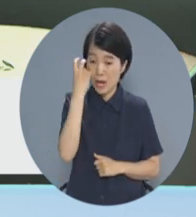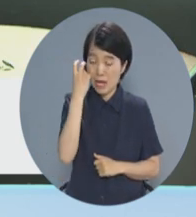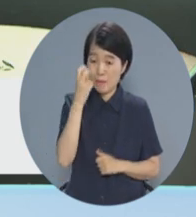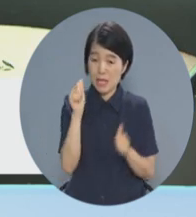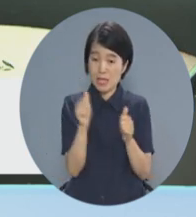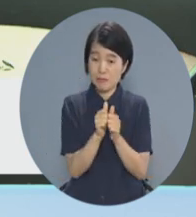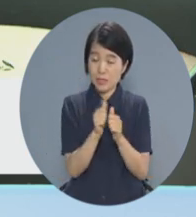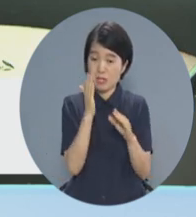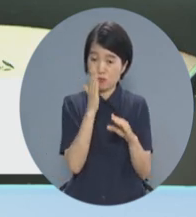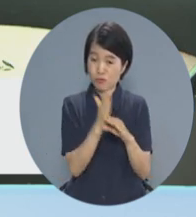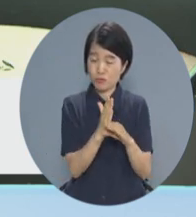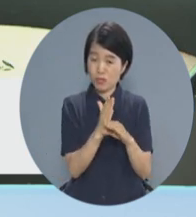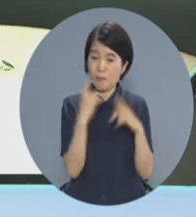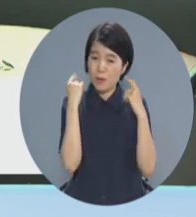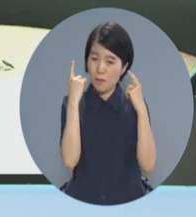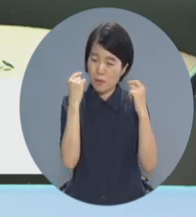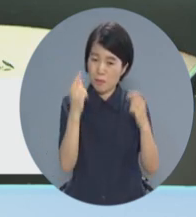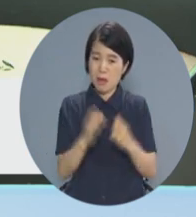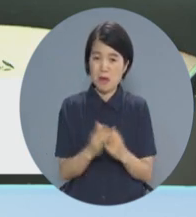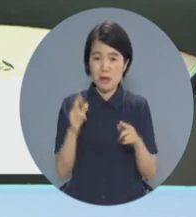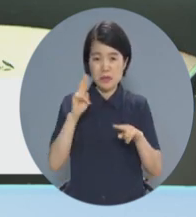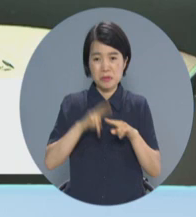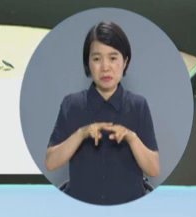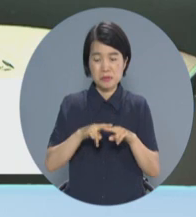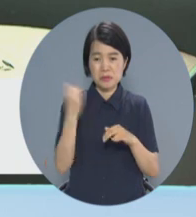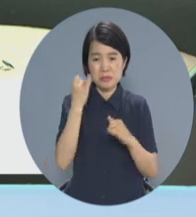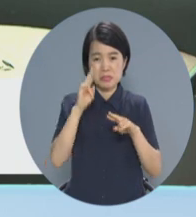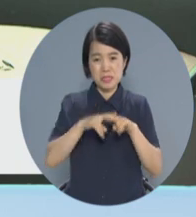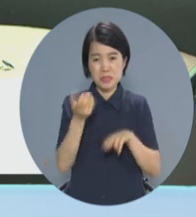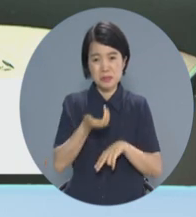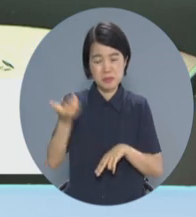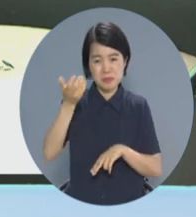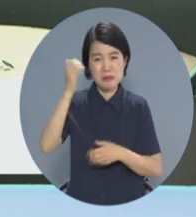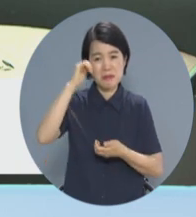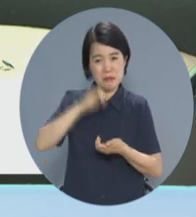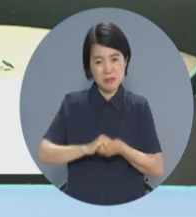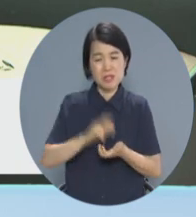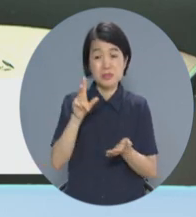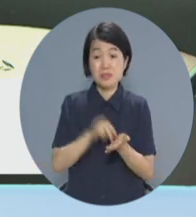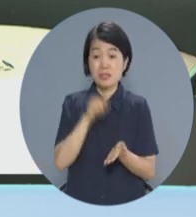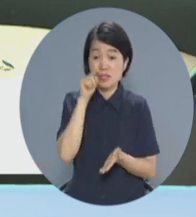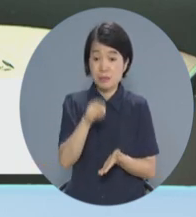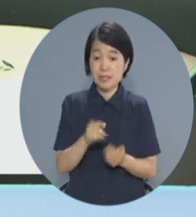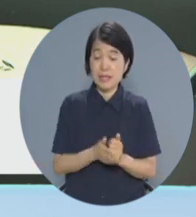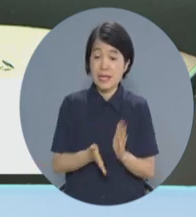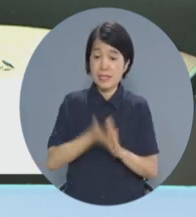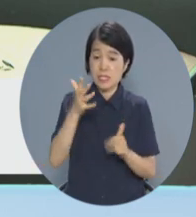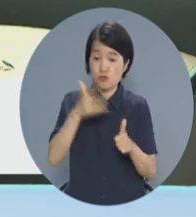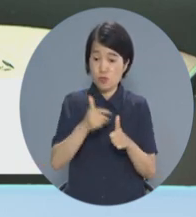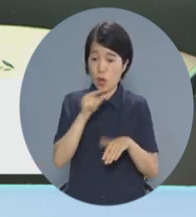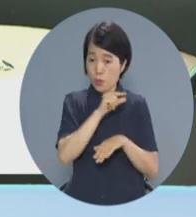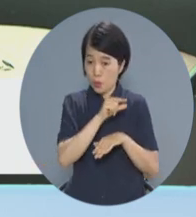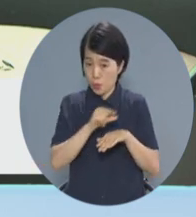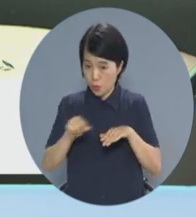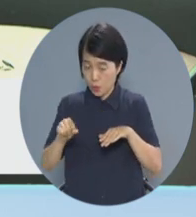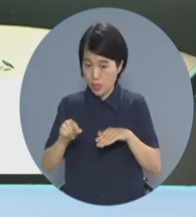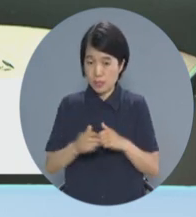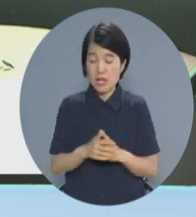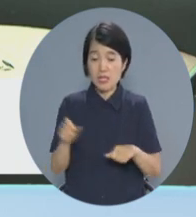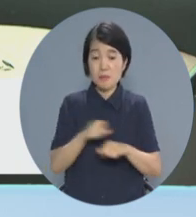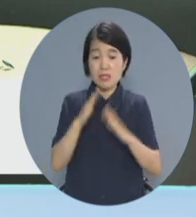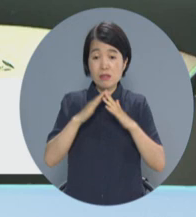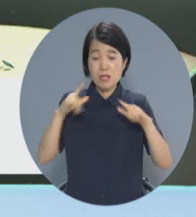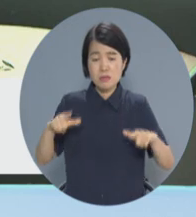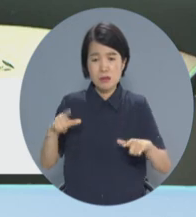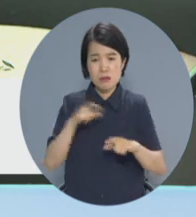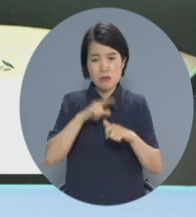우위 현상은 여전해서 아직도 유리천장이 건재하다 이런 지적이 많은데요. 시군 단위 조직으로 내려올수록 특히 우리 지역의